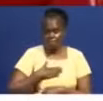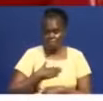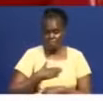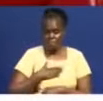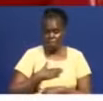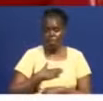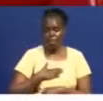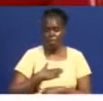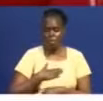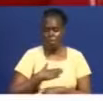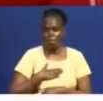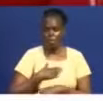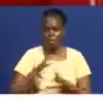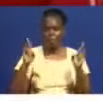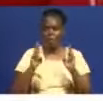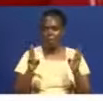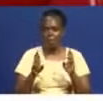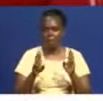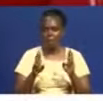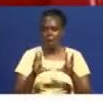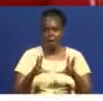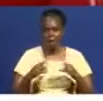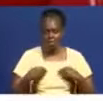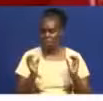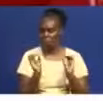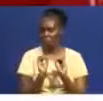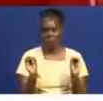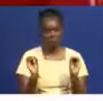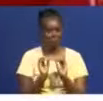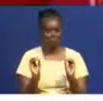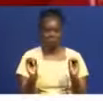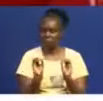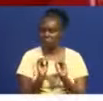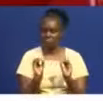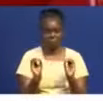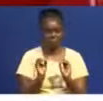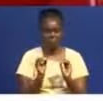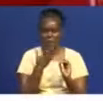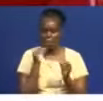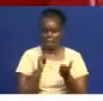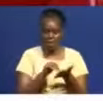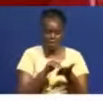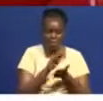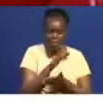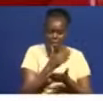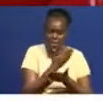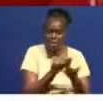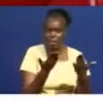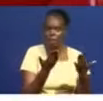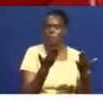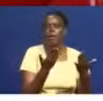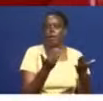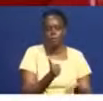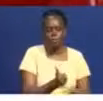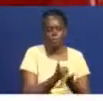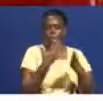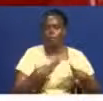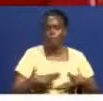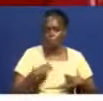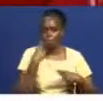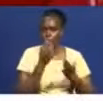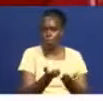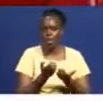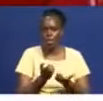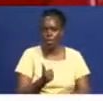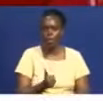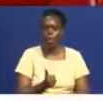wa Abdilai pia siko tayari kwa nyongeza hiyo, na ningependa iweze kupelekwa kwa pale ambako itasaidia watu wengine ambao wana uhitaji